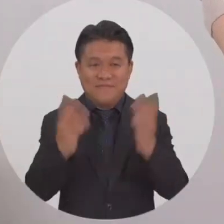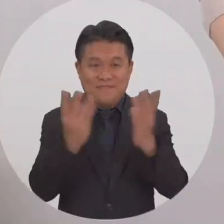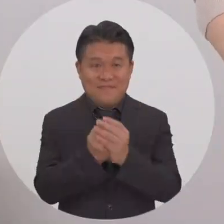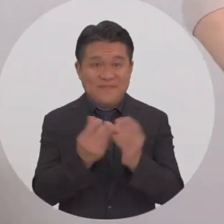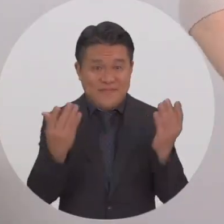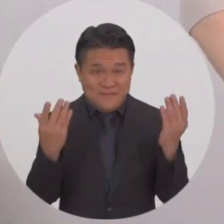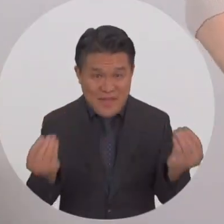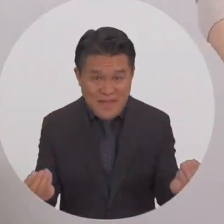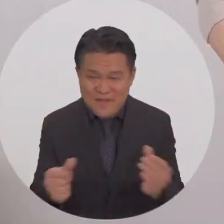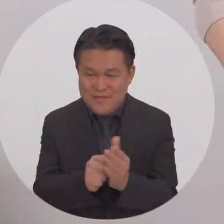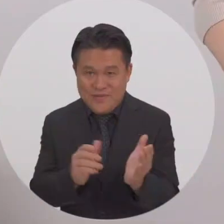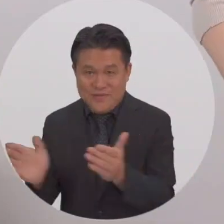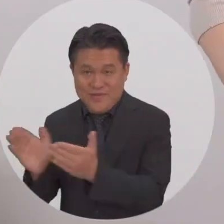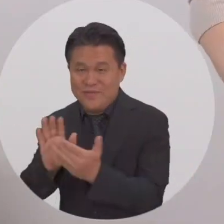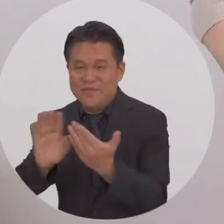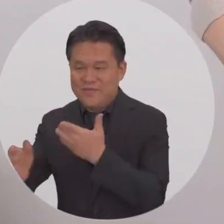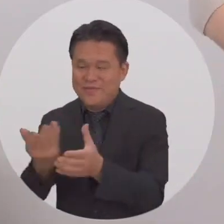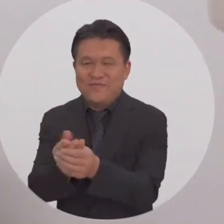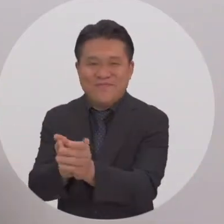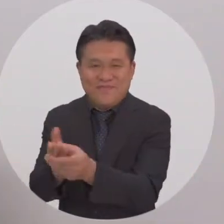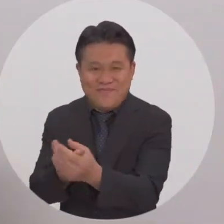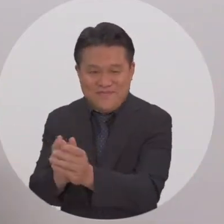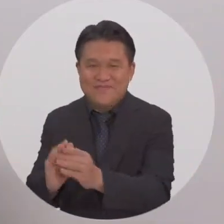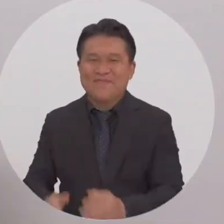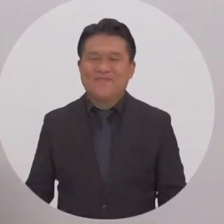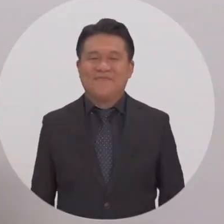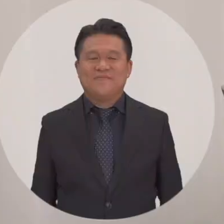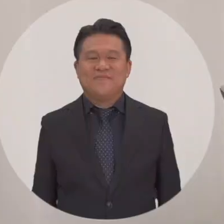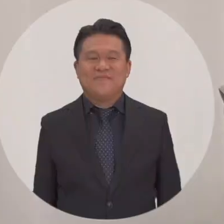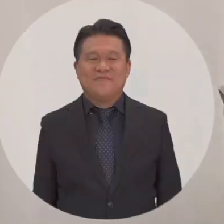사용한 물건을 정리하고 손을 씻습니다.